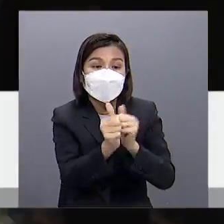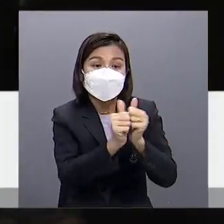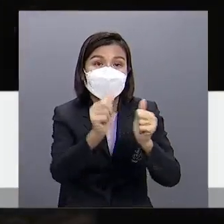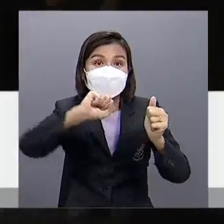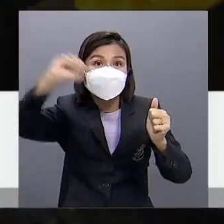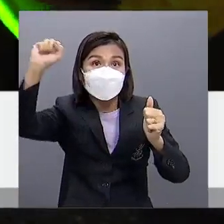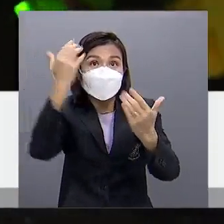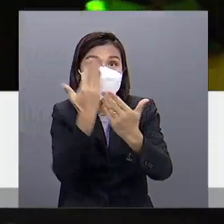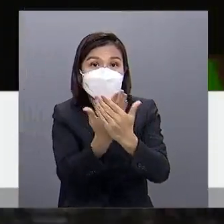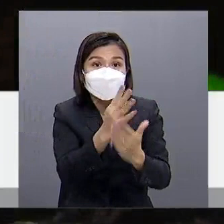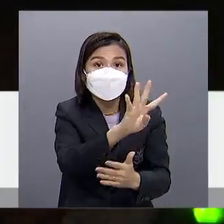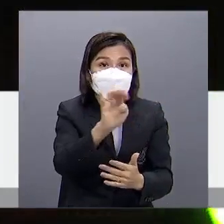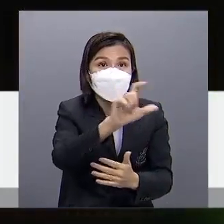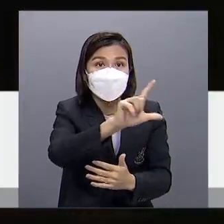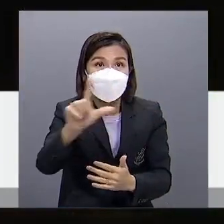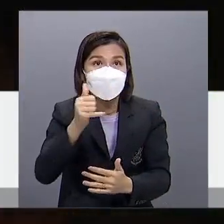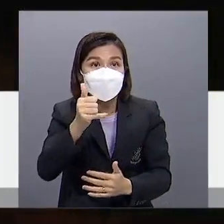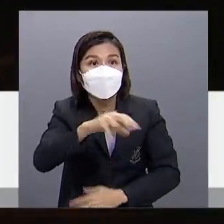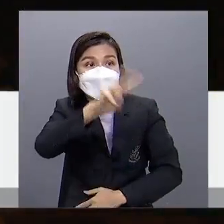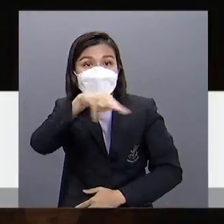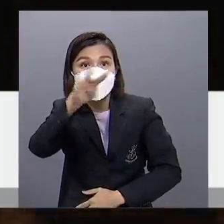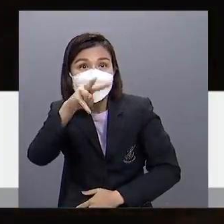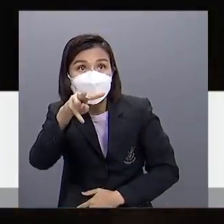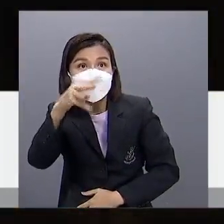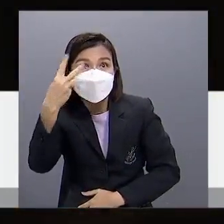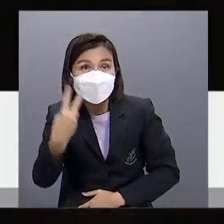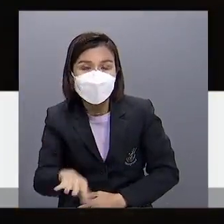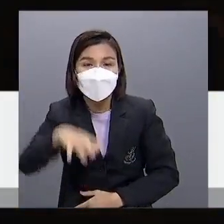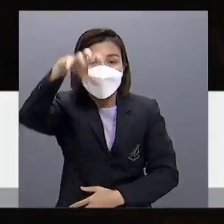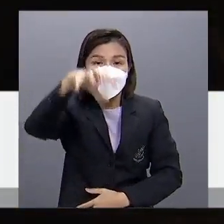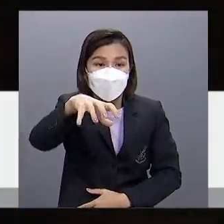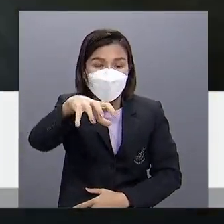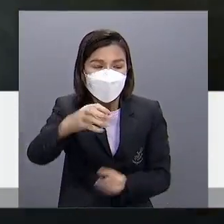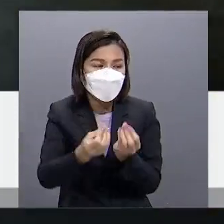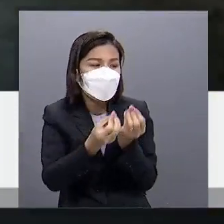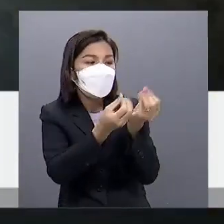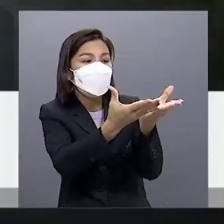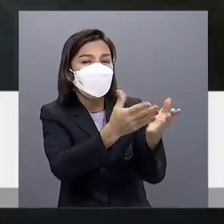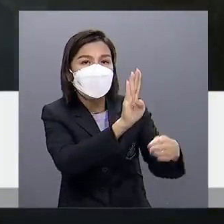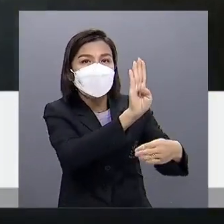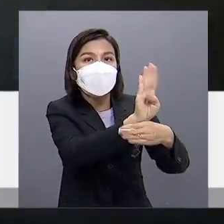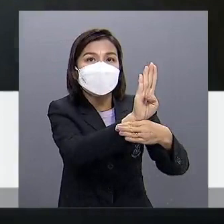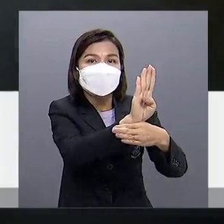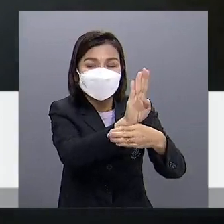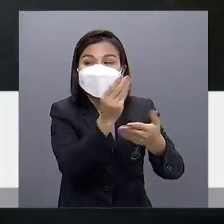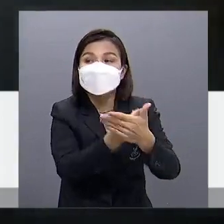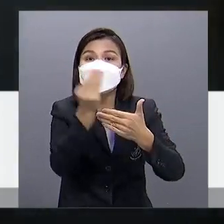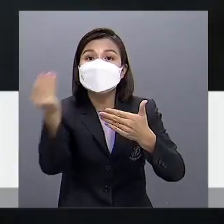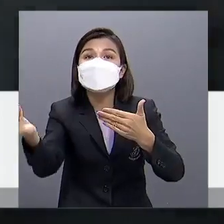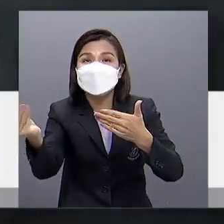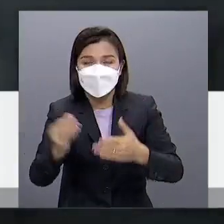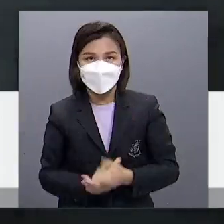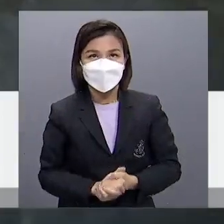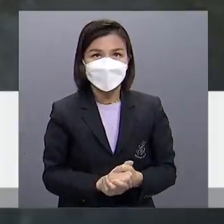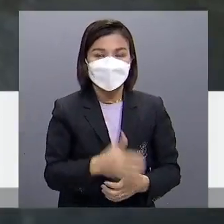าทลงสำรวจก่อนส่งมอบเกาะให้บริษัทเดินมาหน่อยไหม14มิถุนายนที่